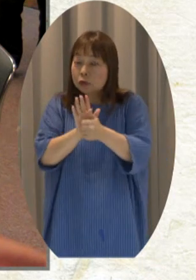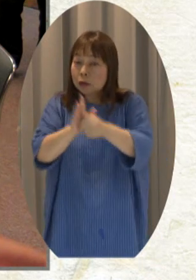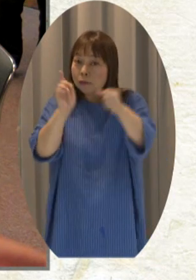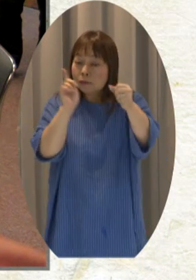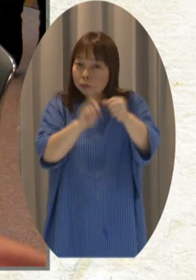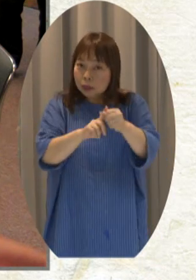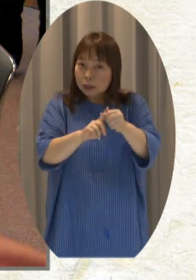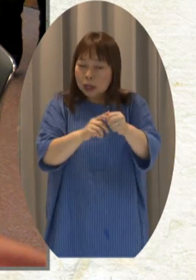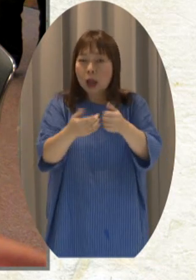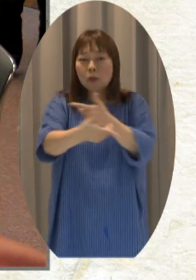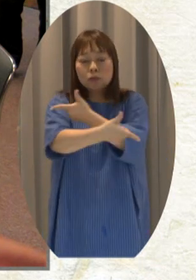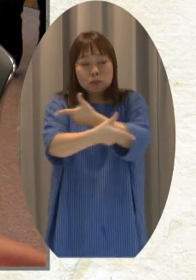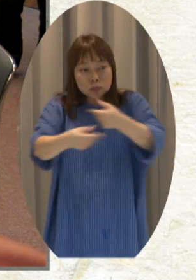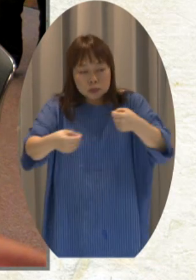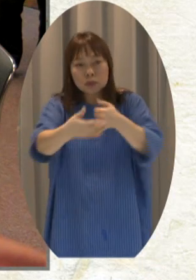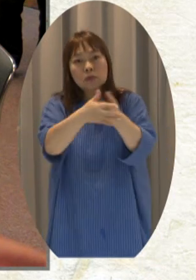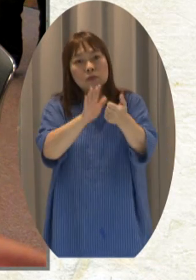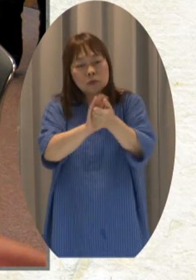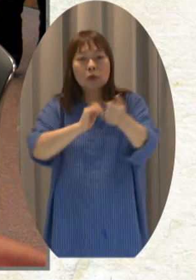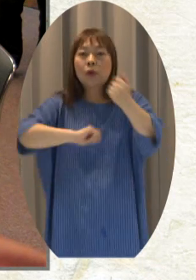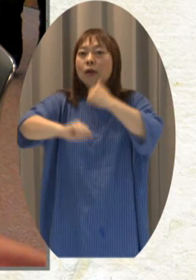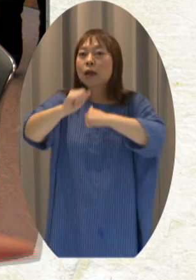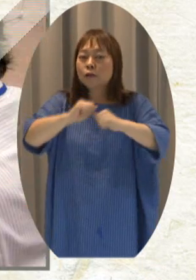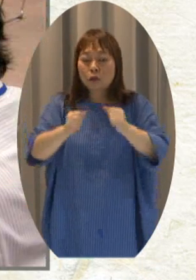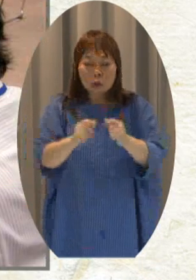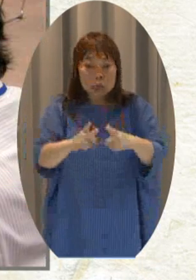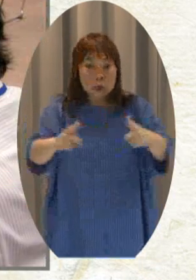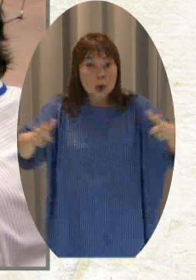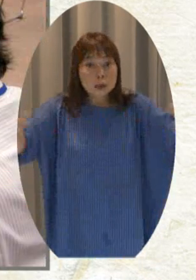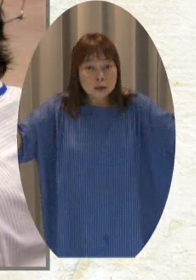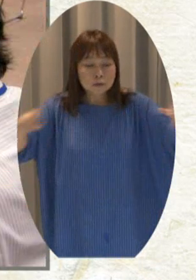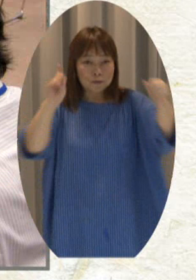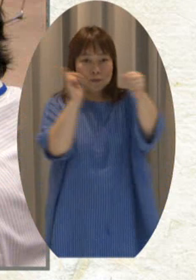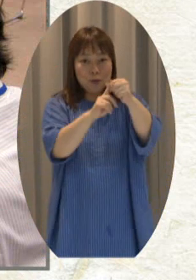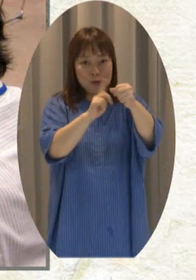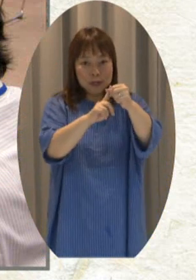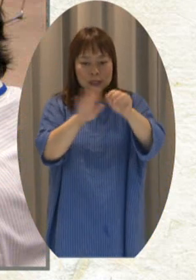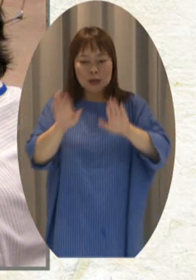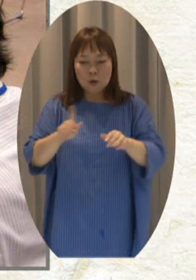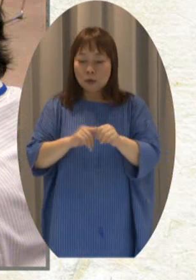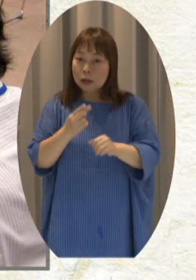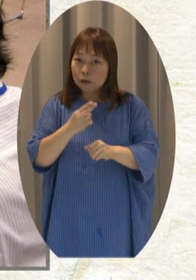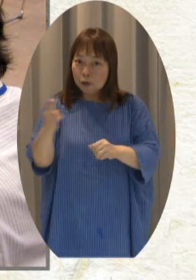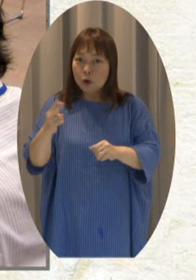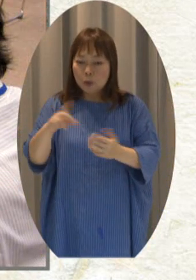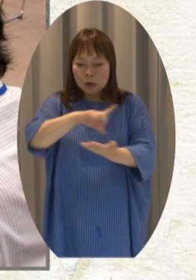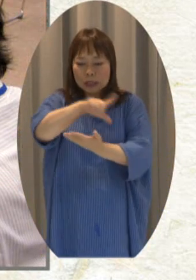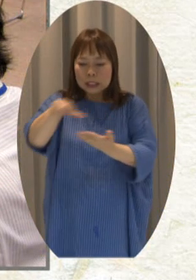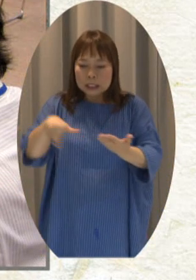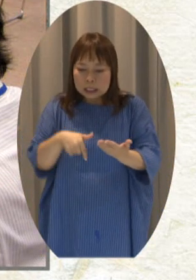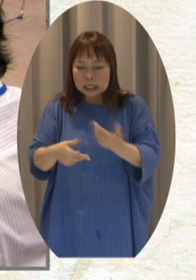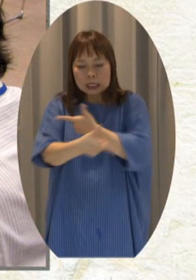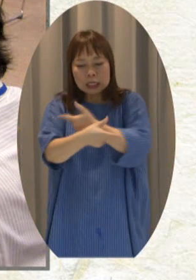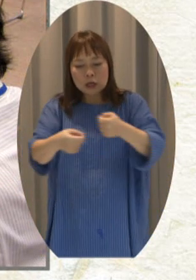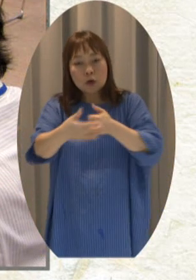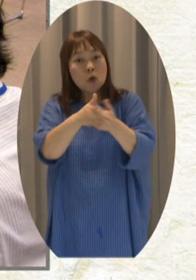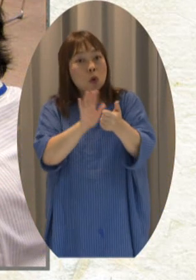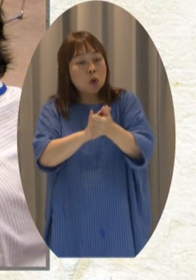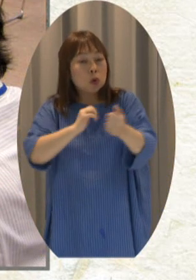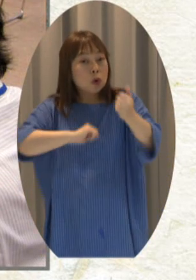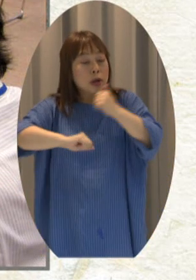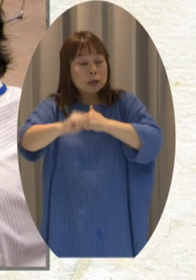た互助活動が広がることを目標に、今年度も地域互助活動について学